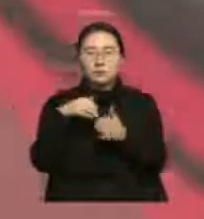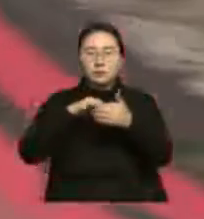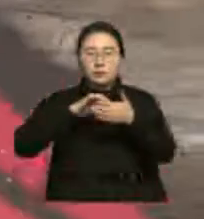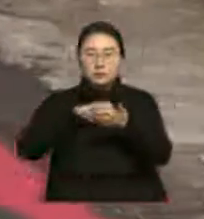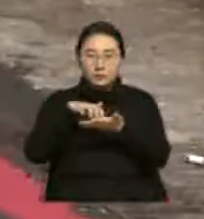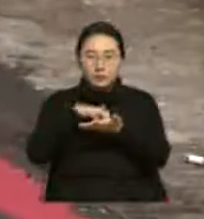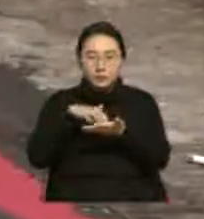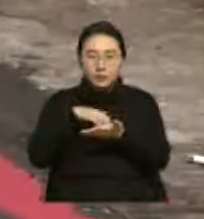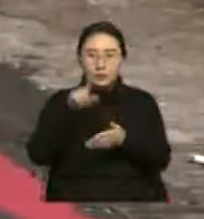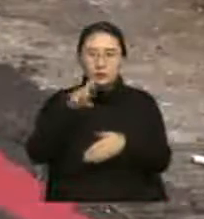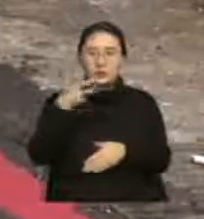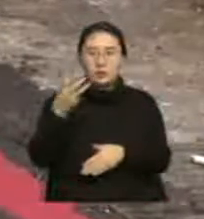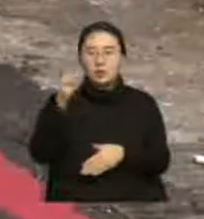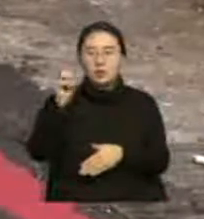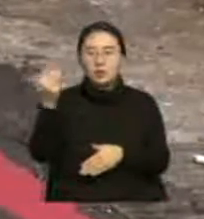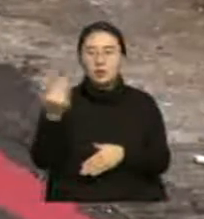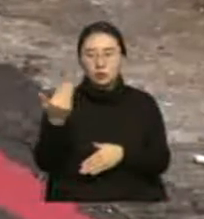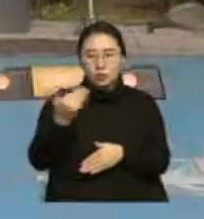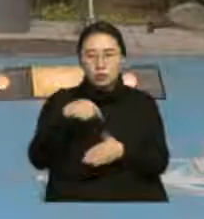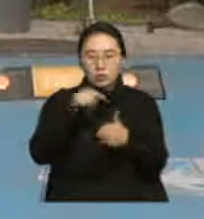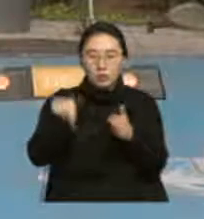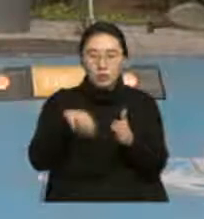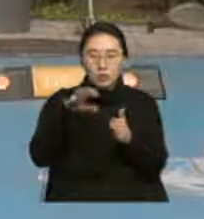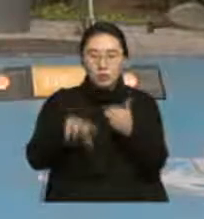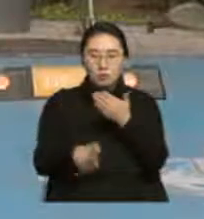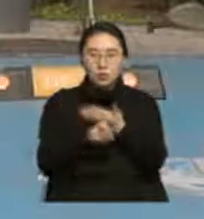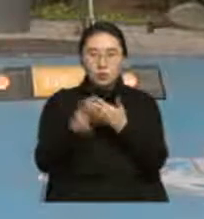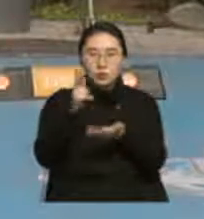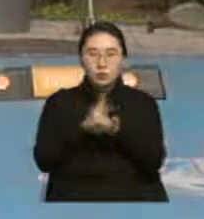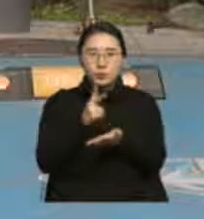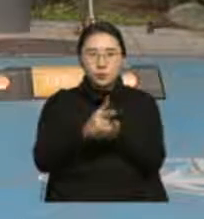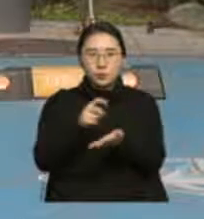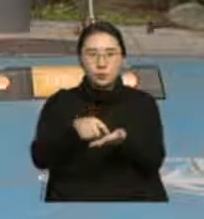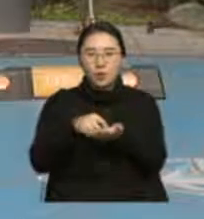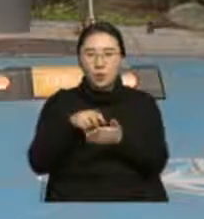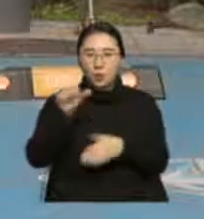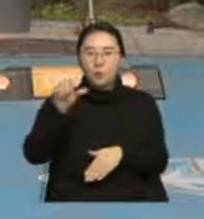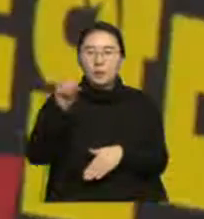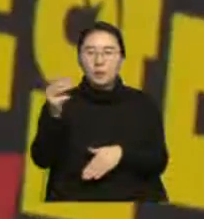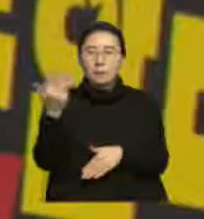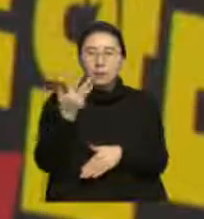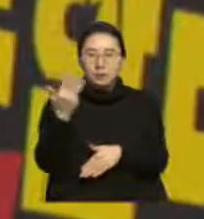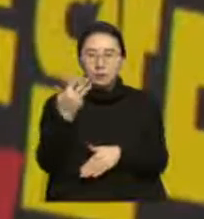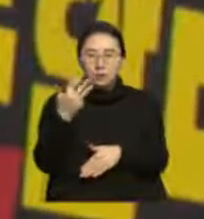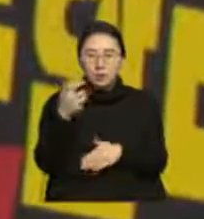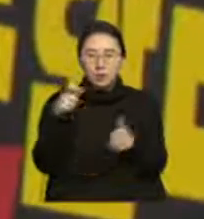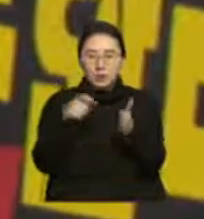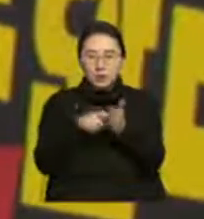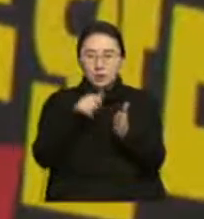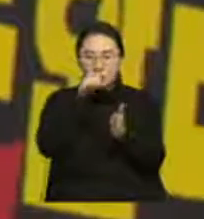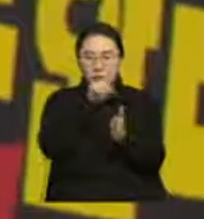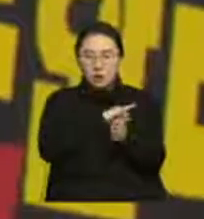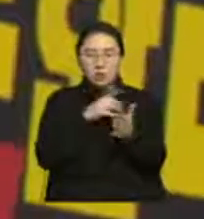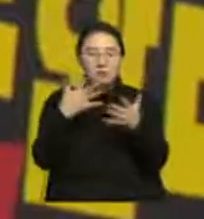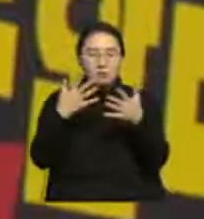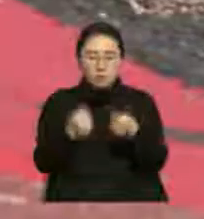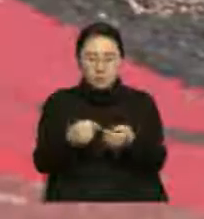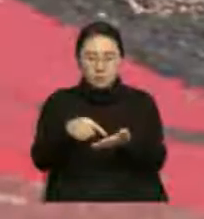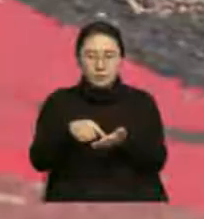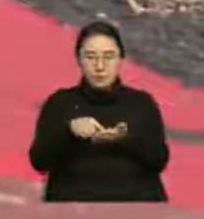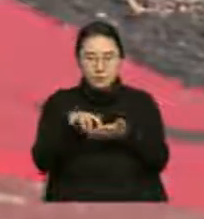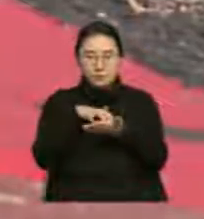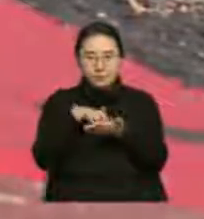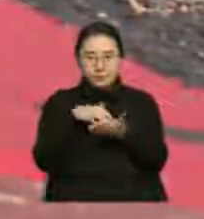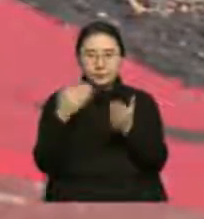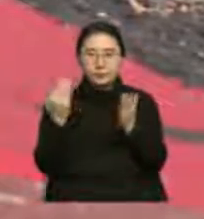집계한 13만 9천 건의 안전신고 중 불법 주정차 민원이 5만 8천 건을 기록해 가장 많은 민원으로